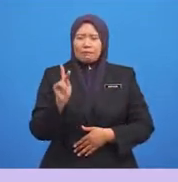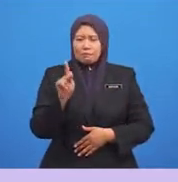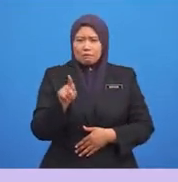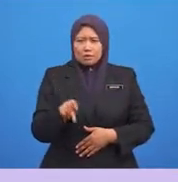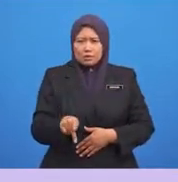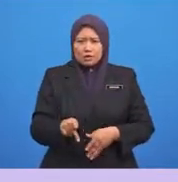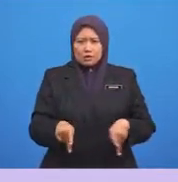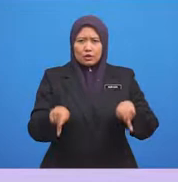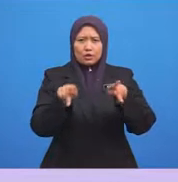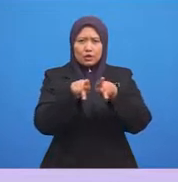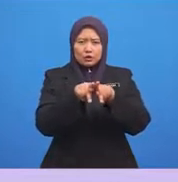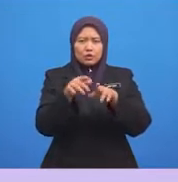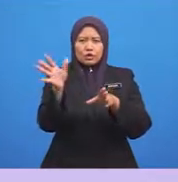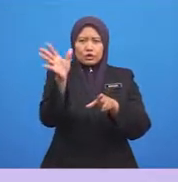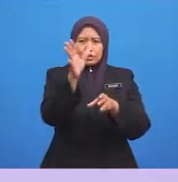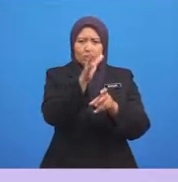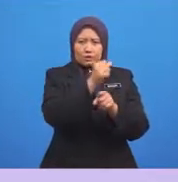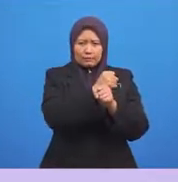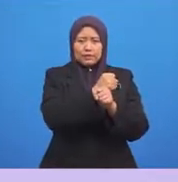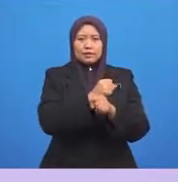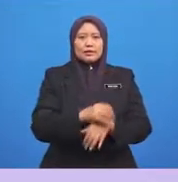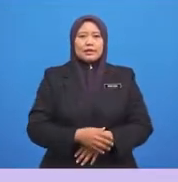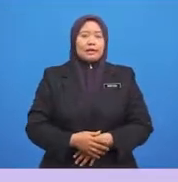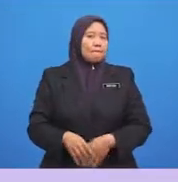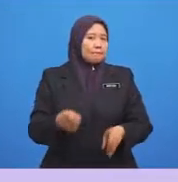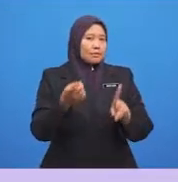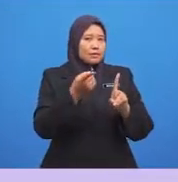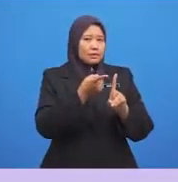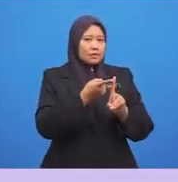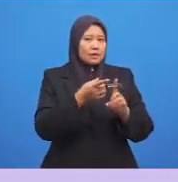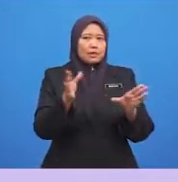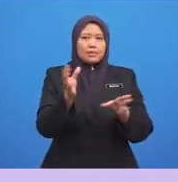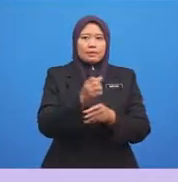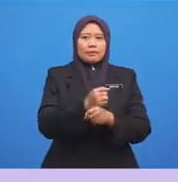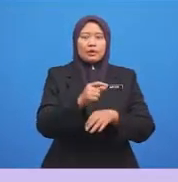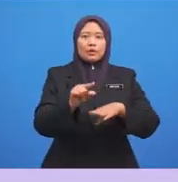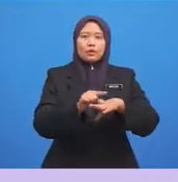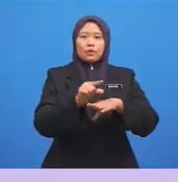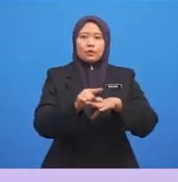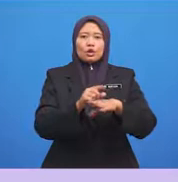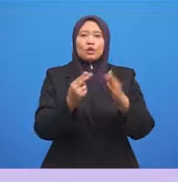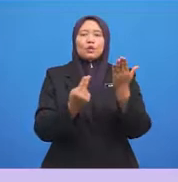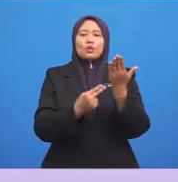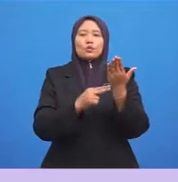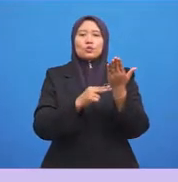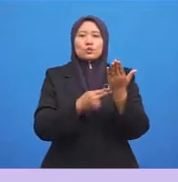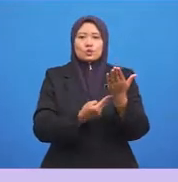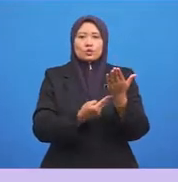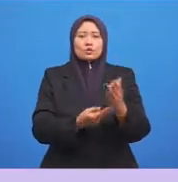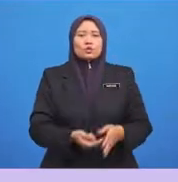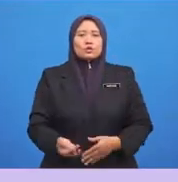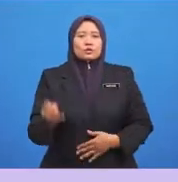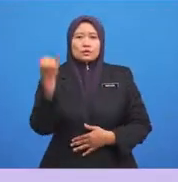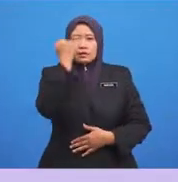hari ini ialah yang pertama, dapat menggunakan unsur keindahan